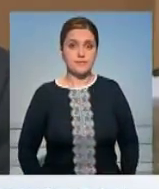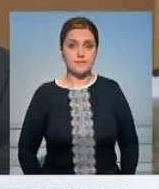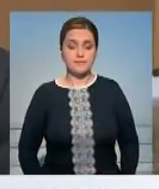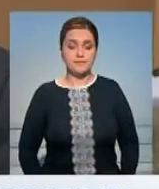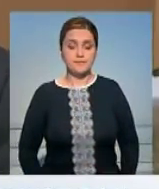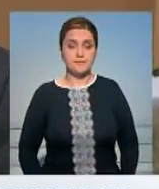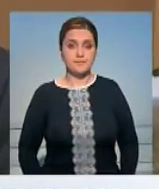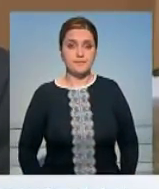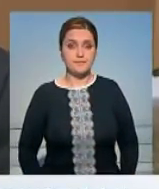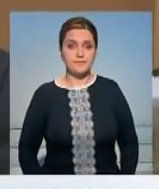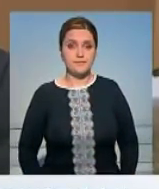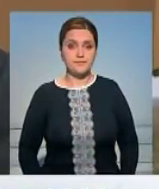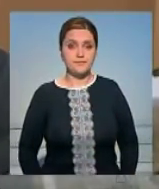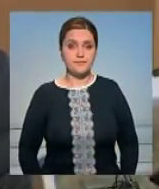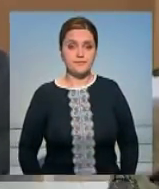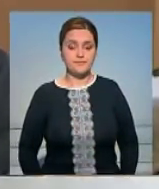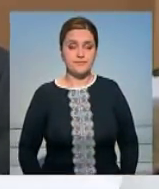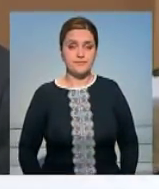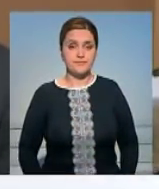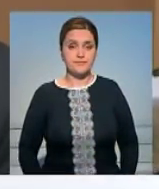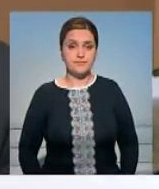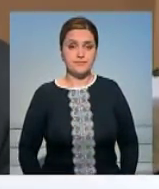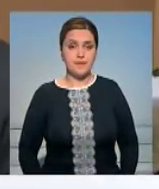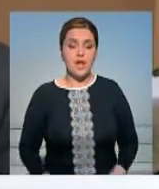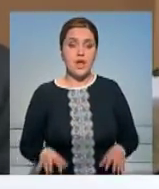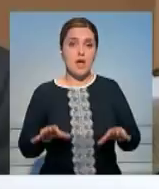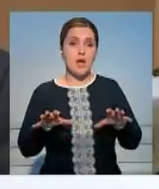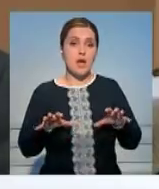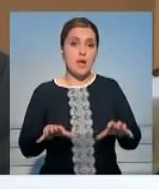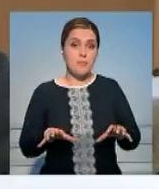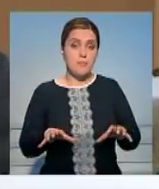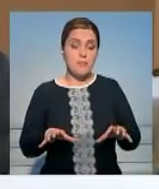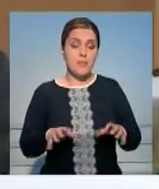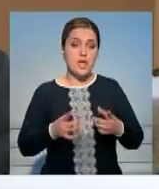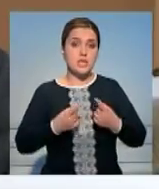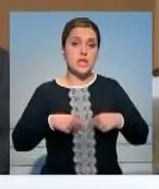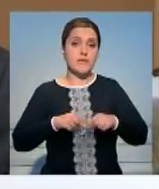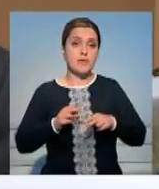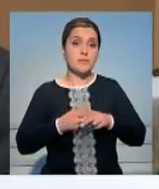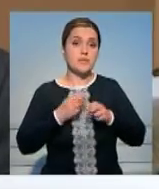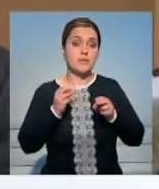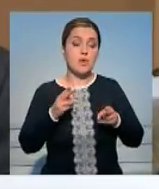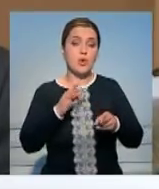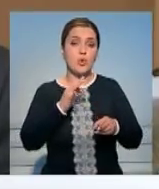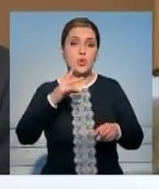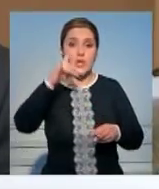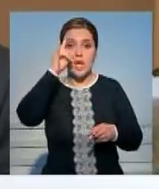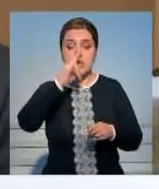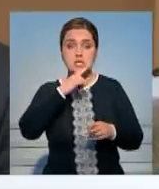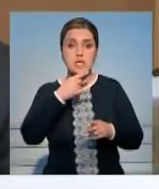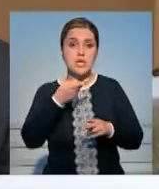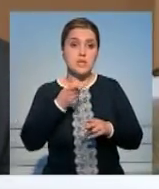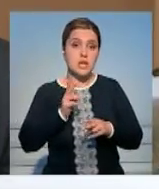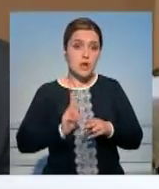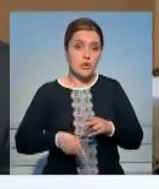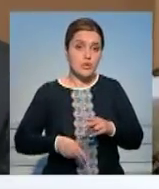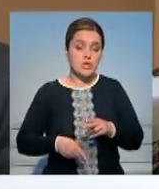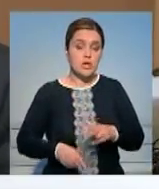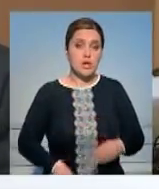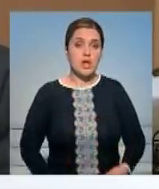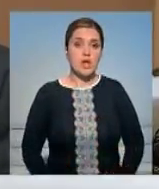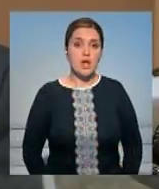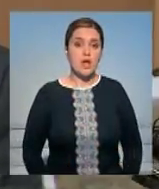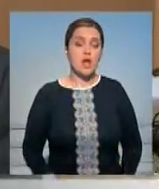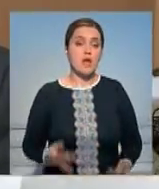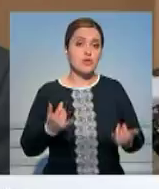Хотя председательство Казахстана закончилось, но то, что ожидает народ Ближнего Востока